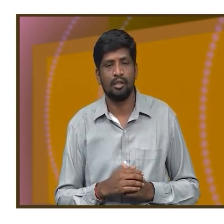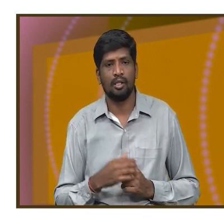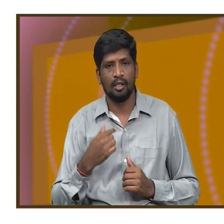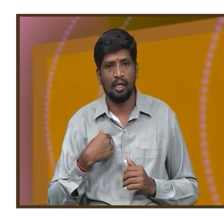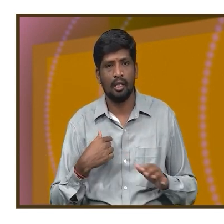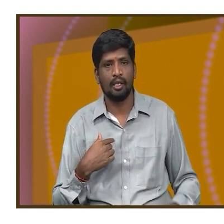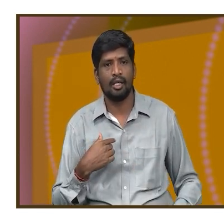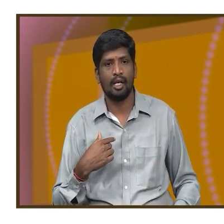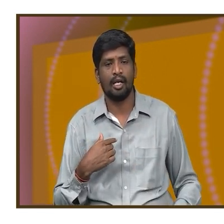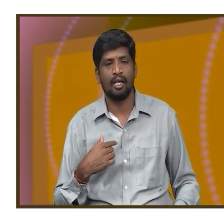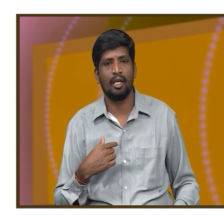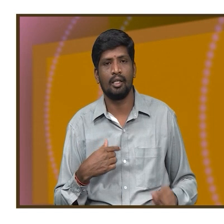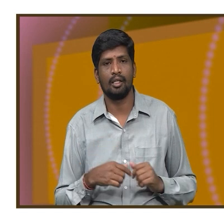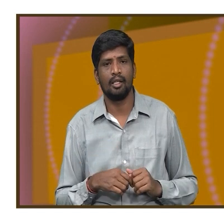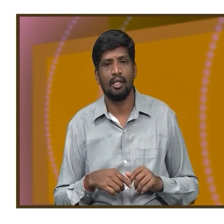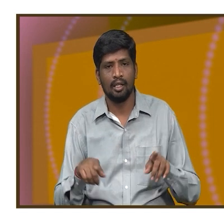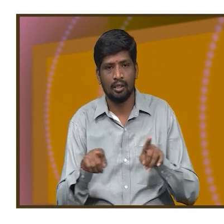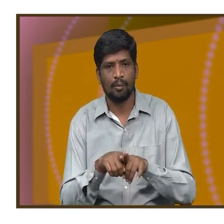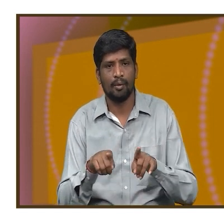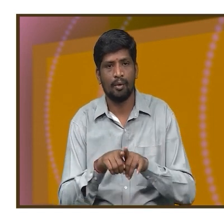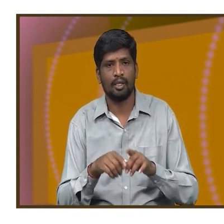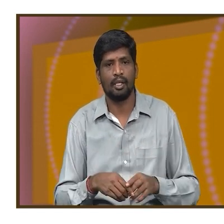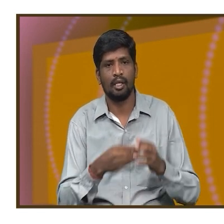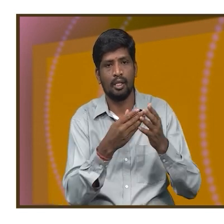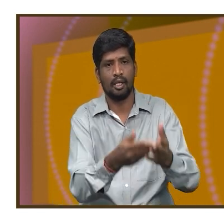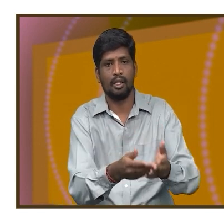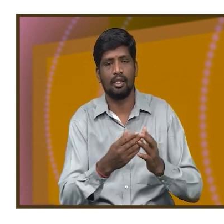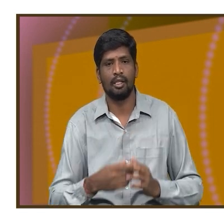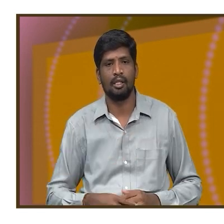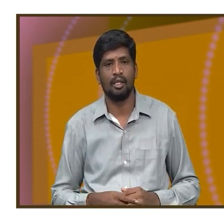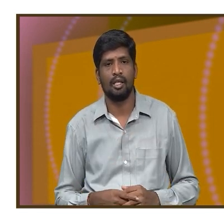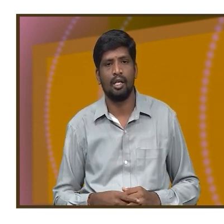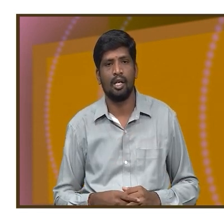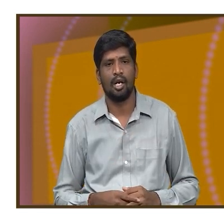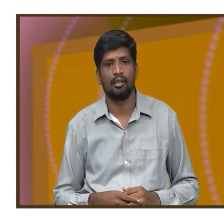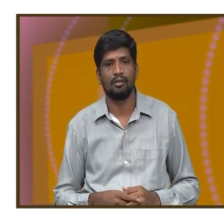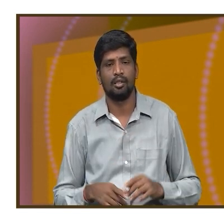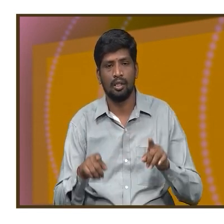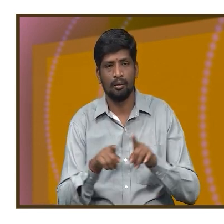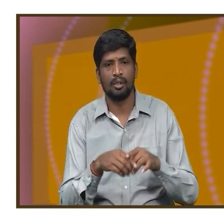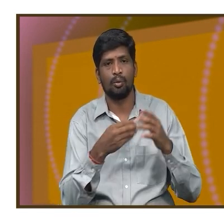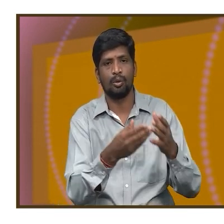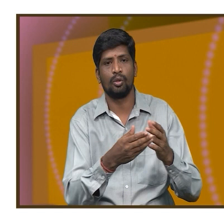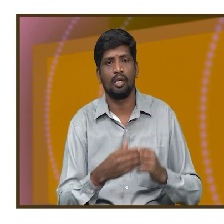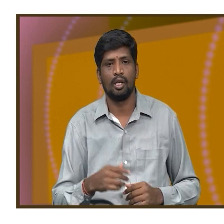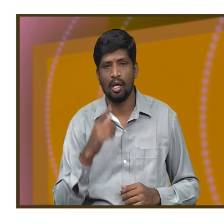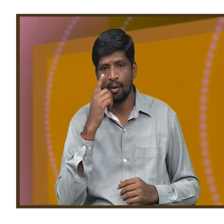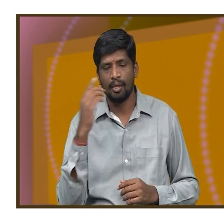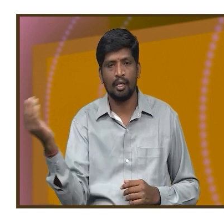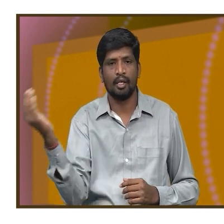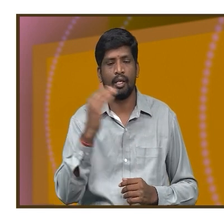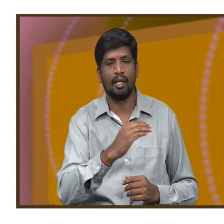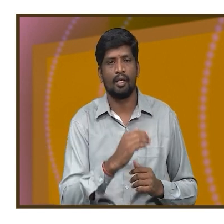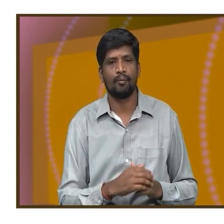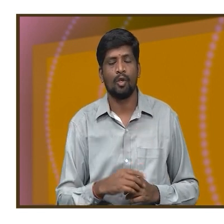கால் காலணியை காட்டி, இதோடு இணை உங்களிடம் தந்திருந்தேனே, அதை தாருங்கள் என்று சொல்லி கேட்கும் பொழுது இப்பொழுது மாரிக்கு புரிந்து விட்டது.